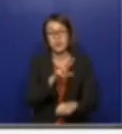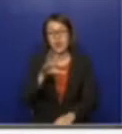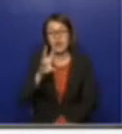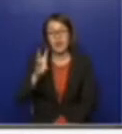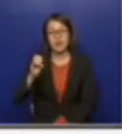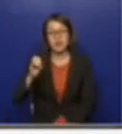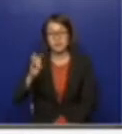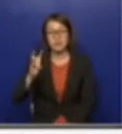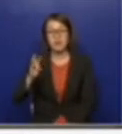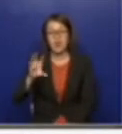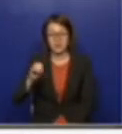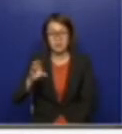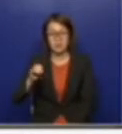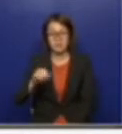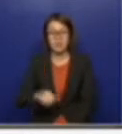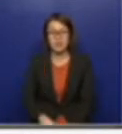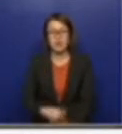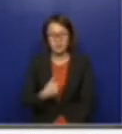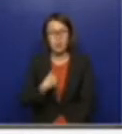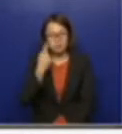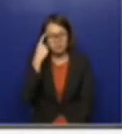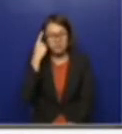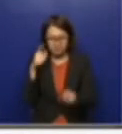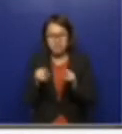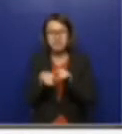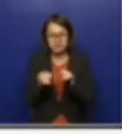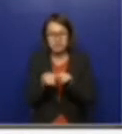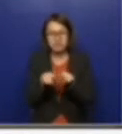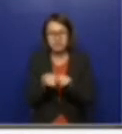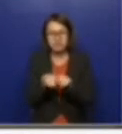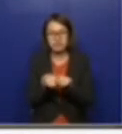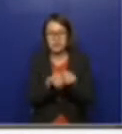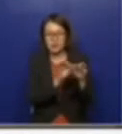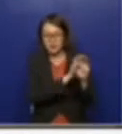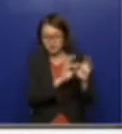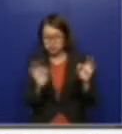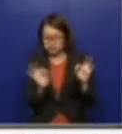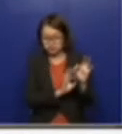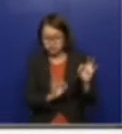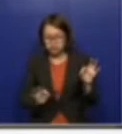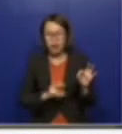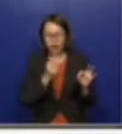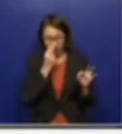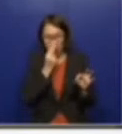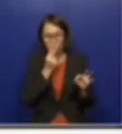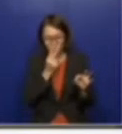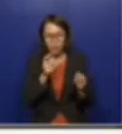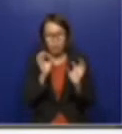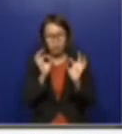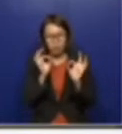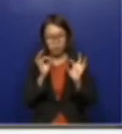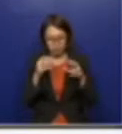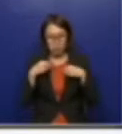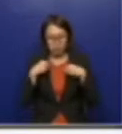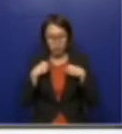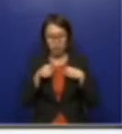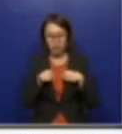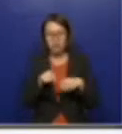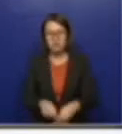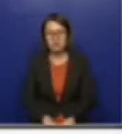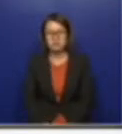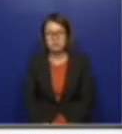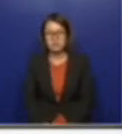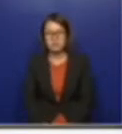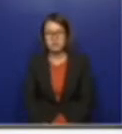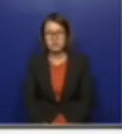ลผมเห็นด้วยนะครับเห็นด้วยในหลักการเห็นด้วยกับหลักผลที่เห็นด้วยกับเหตุผลที่อ้างถึ